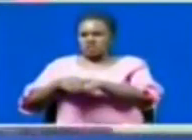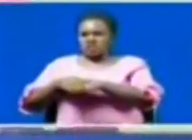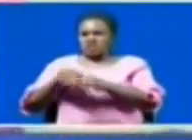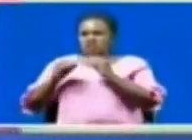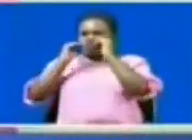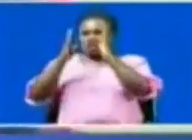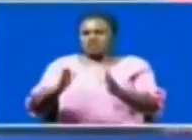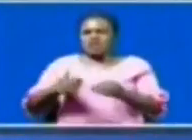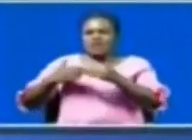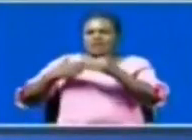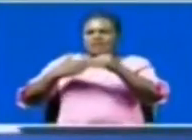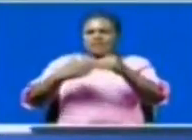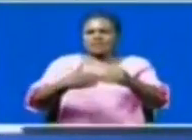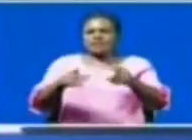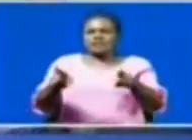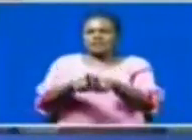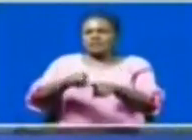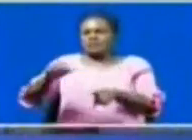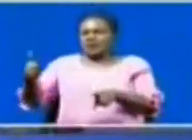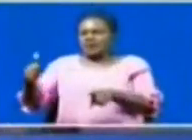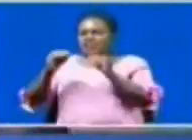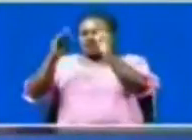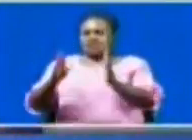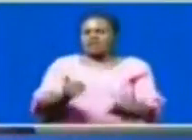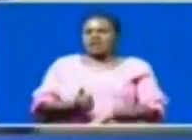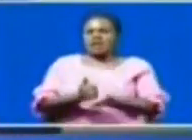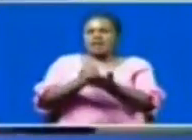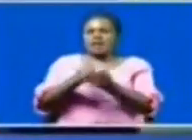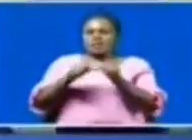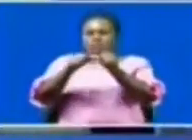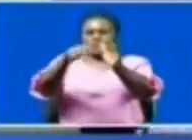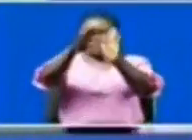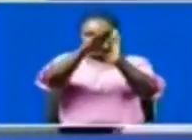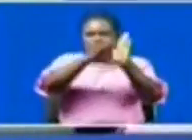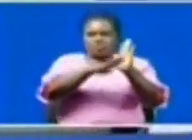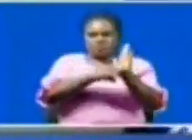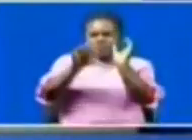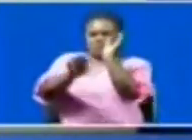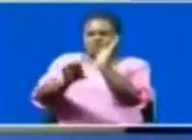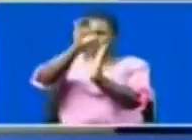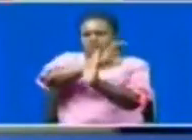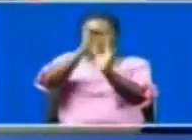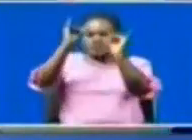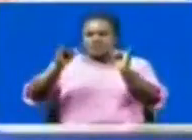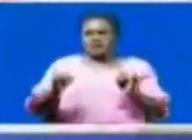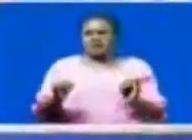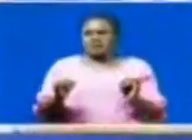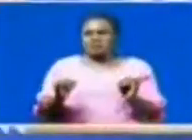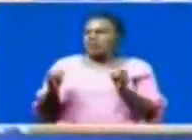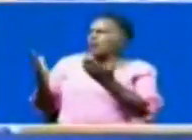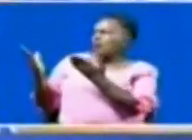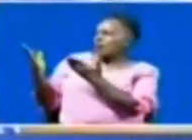Wanaongozwa na mwalimu Lilian Mutia akisaidiwa na walimu wenza wawili kukiendesha kipindi hiki kwa mujibu wa mtaala mpya wa masomo. Na